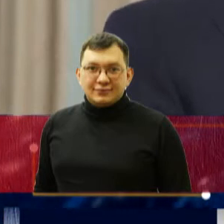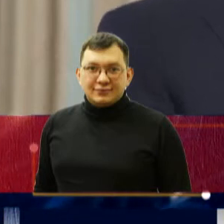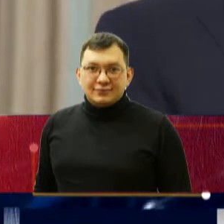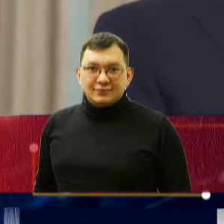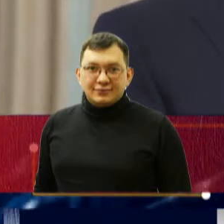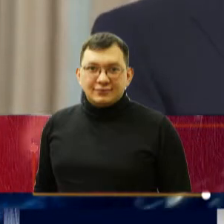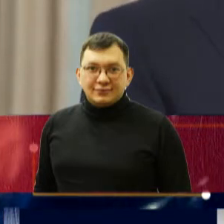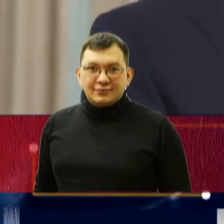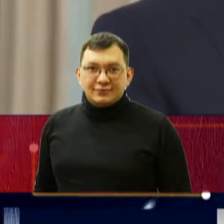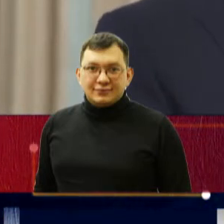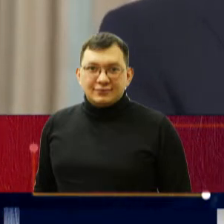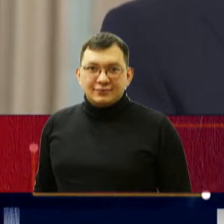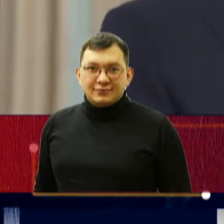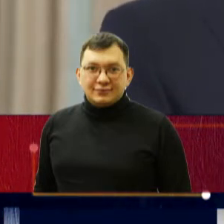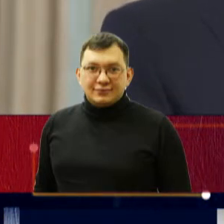наприклад?